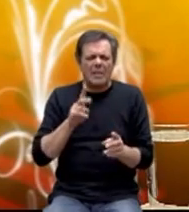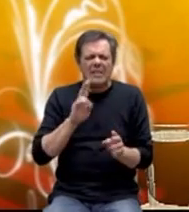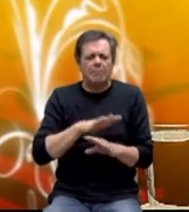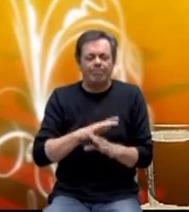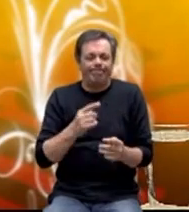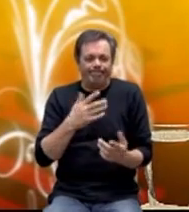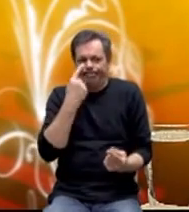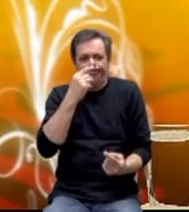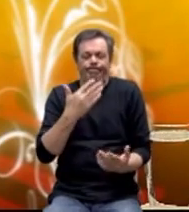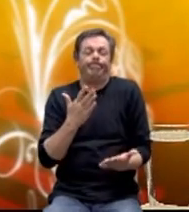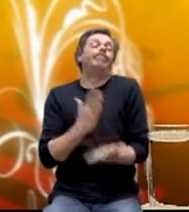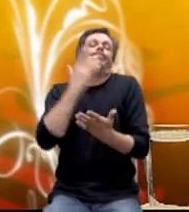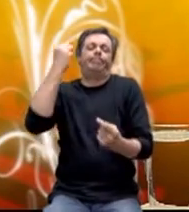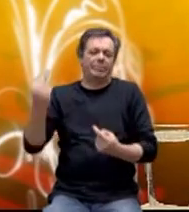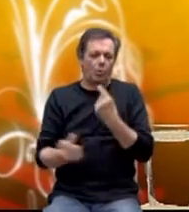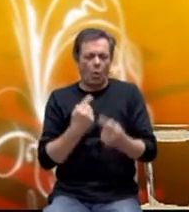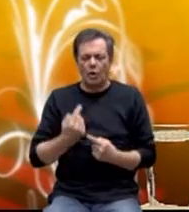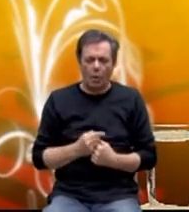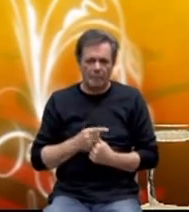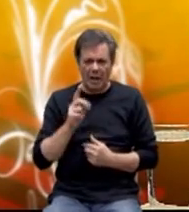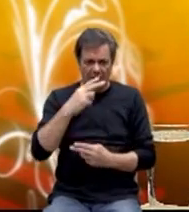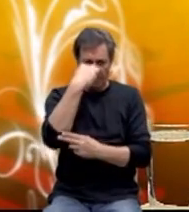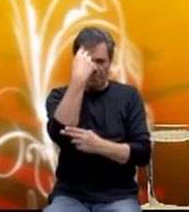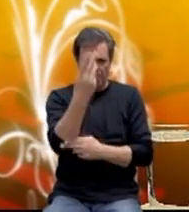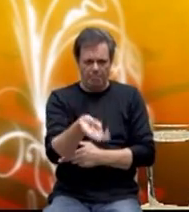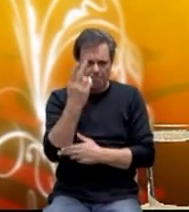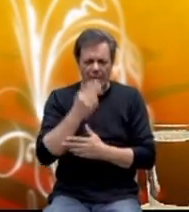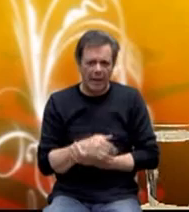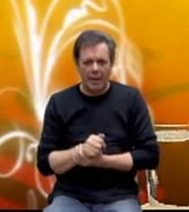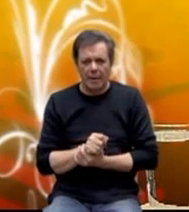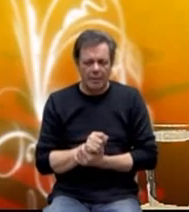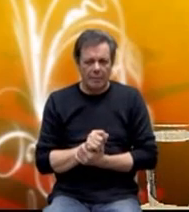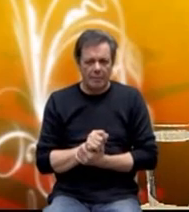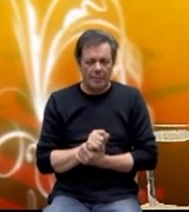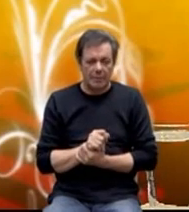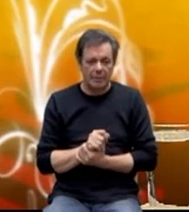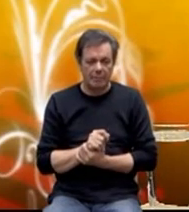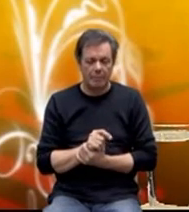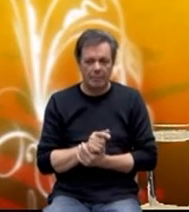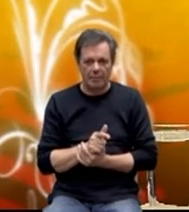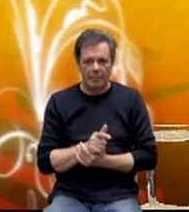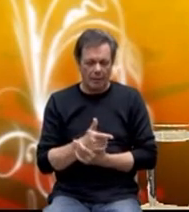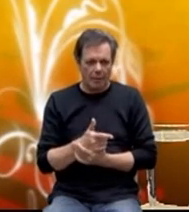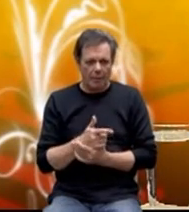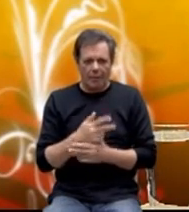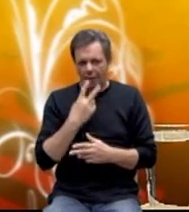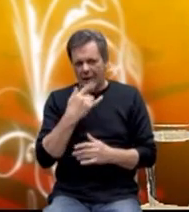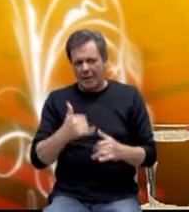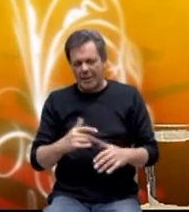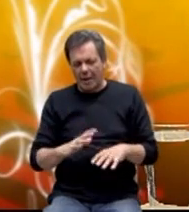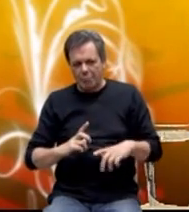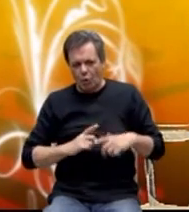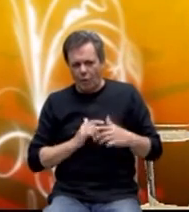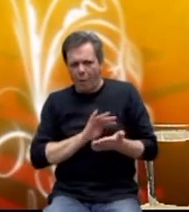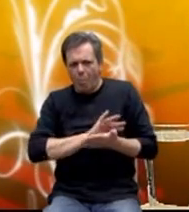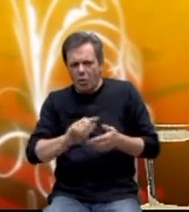E sad, kada ste vi padali, naši gledatelji, ja vjerujem sada, doživljavaju poseban događaj, ovo im se nikad